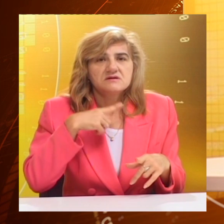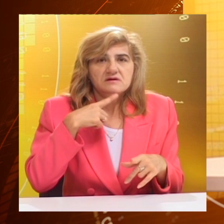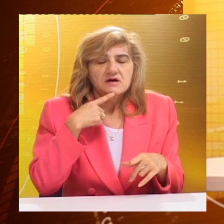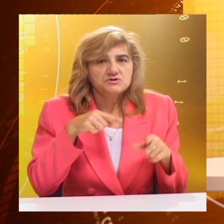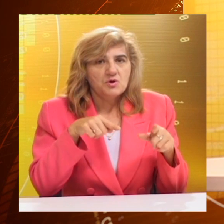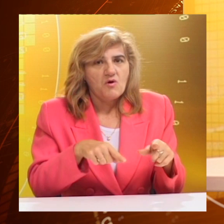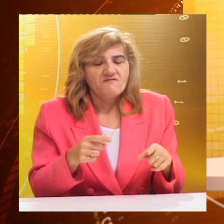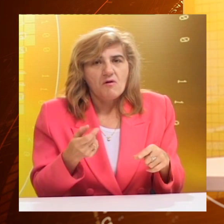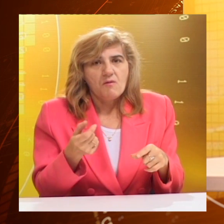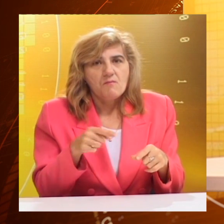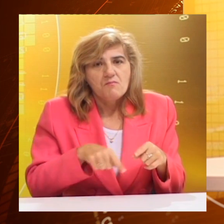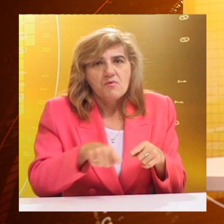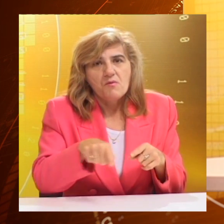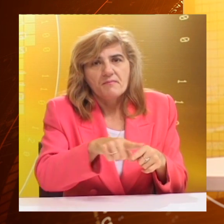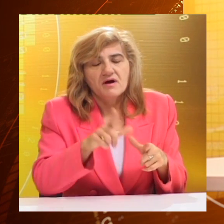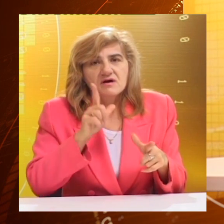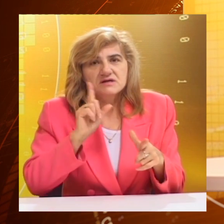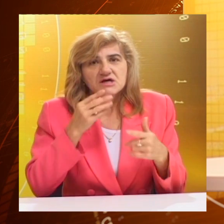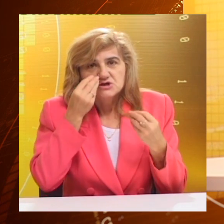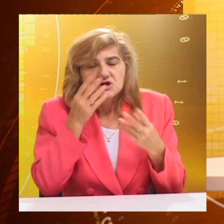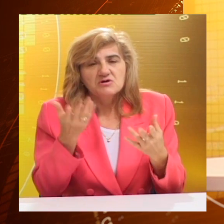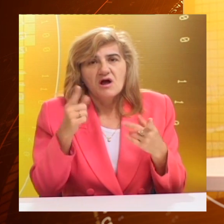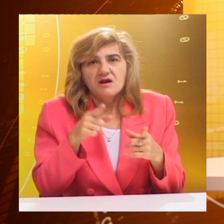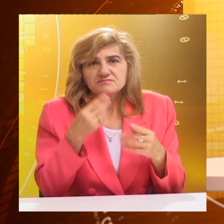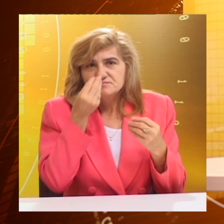a stručnjaci ističu da ova vrsta buba nije štetna